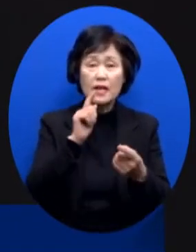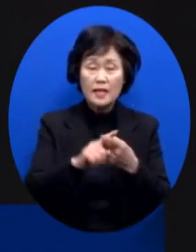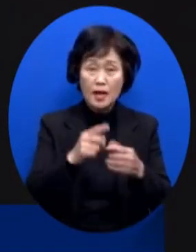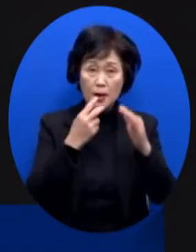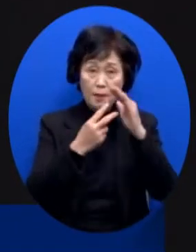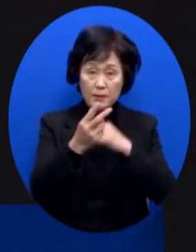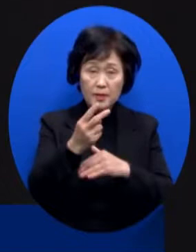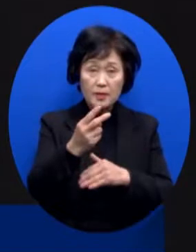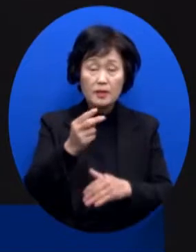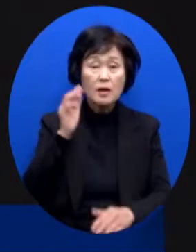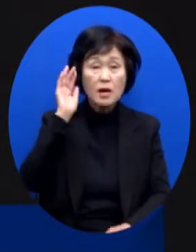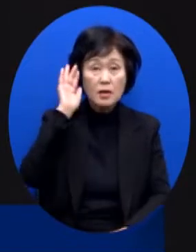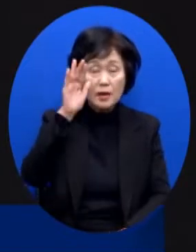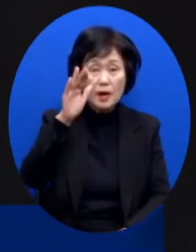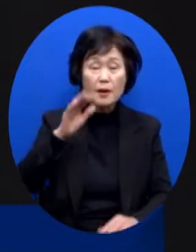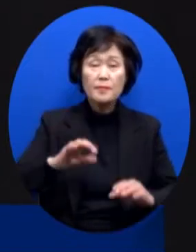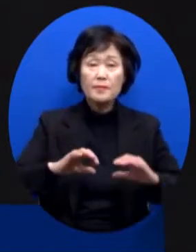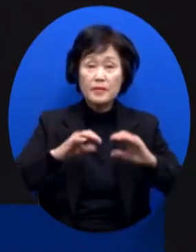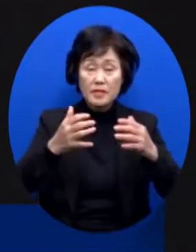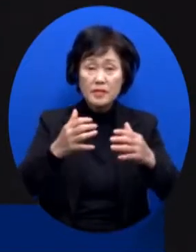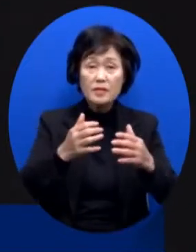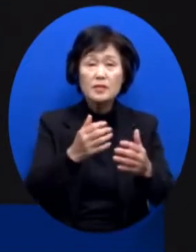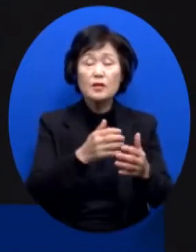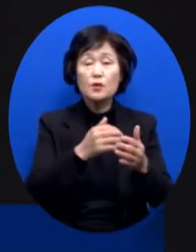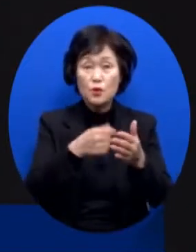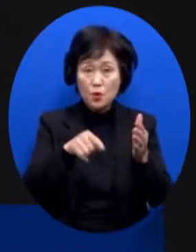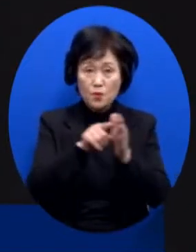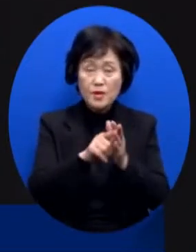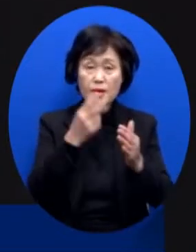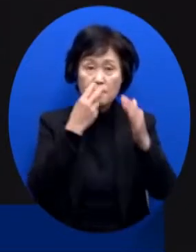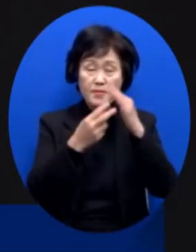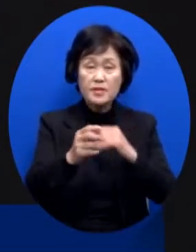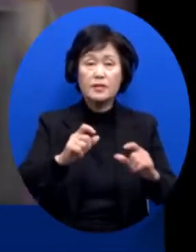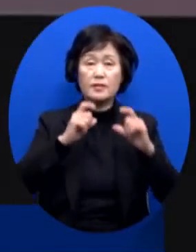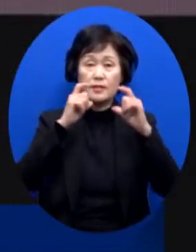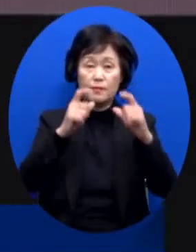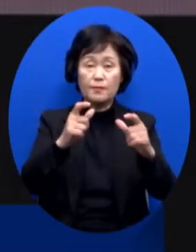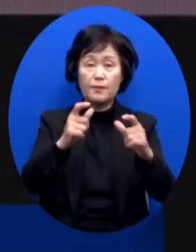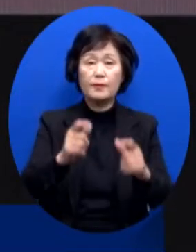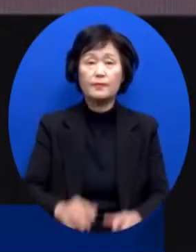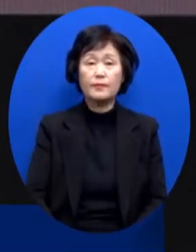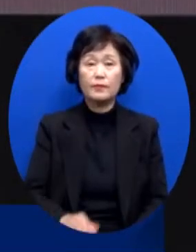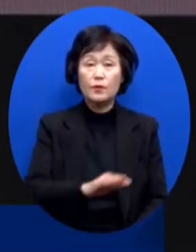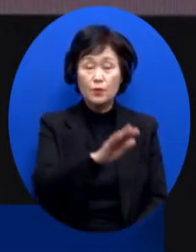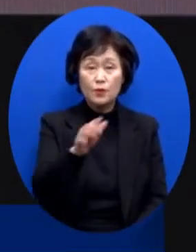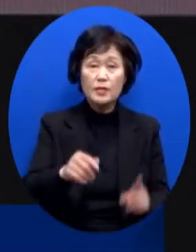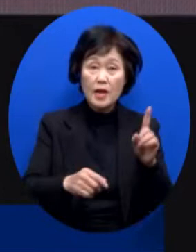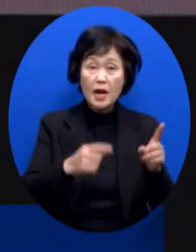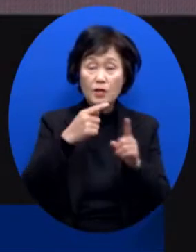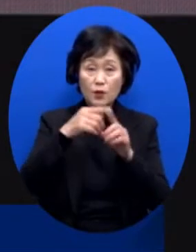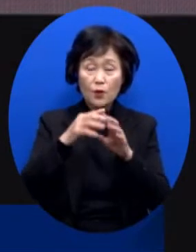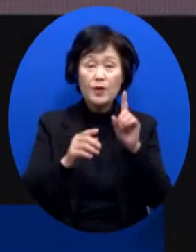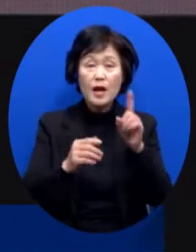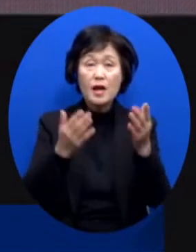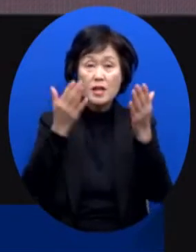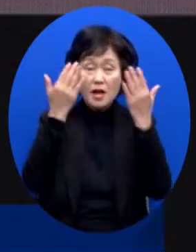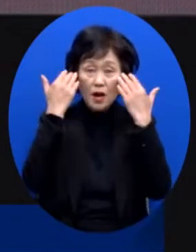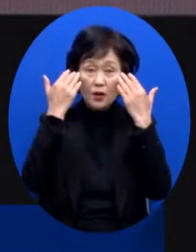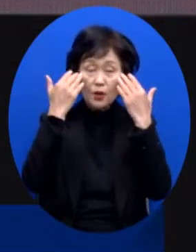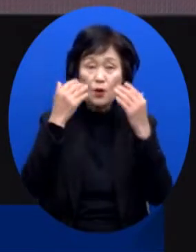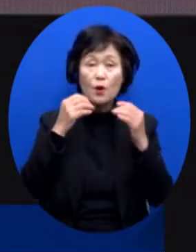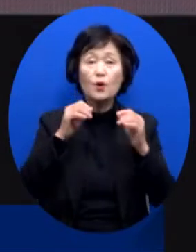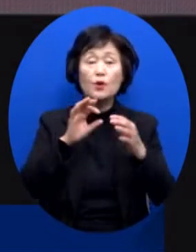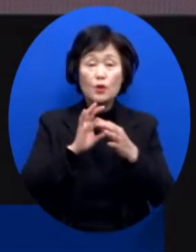3 4회를 귤 이날 교육에 비전을 선포 1 우리는 1교 a 를 아껴 운동을 통해